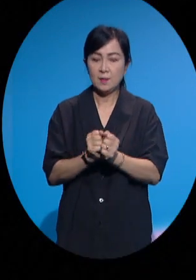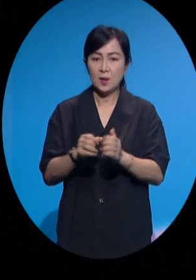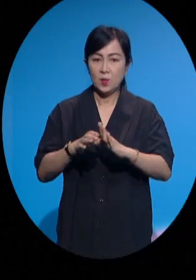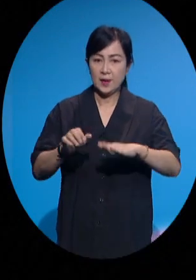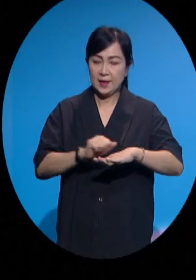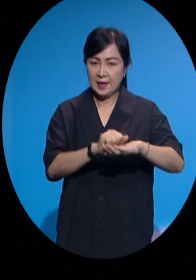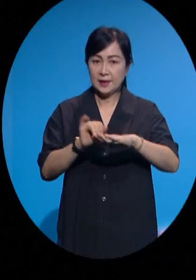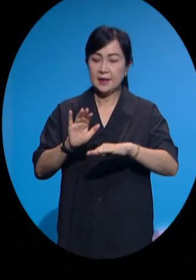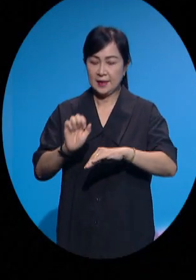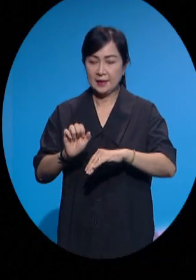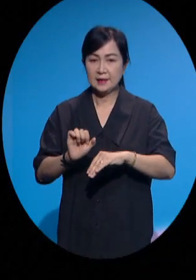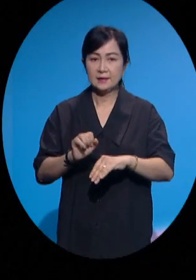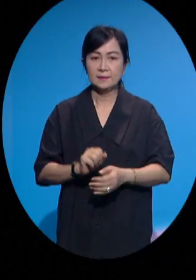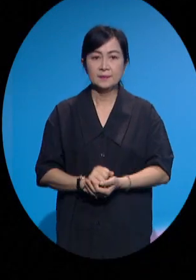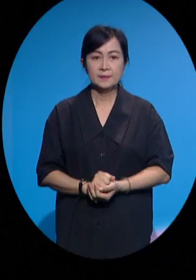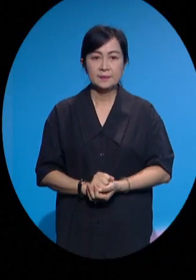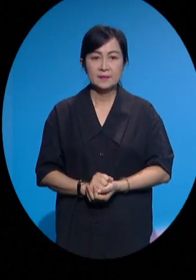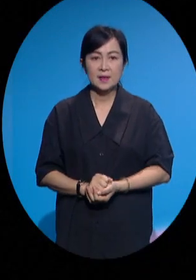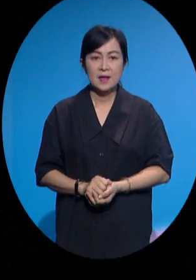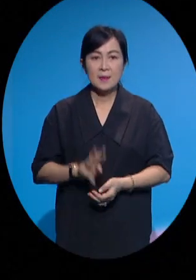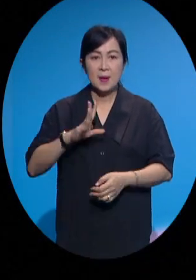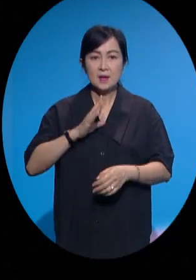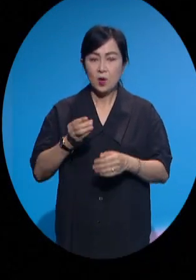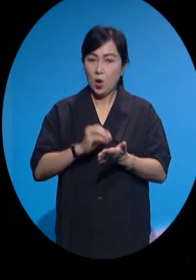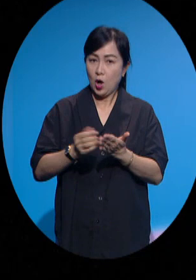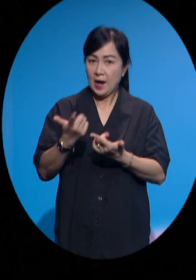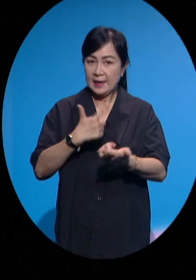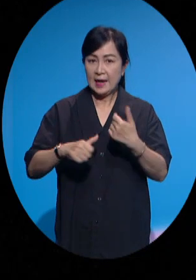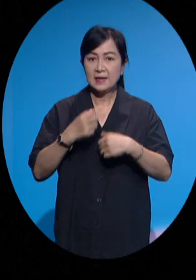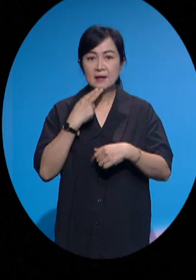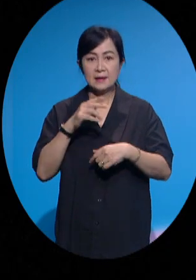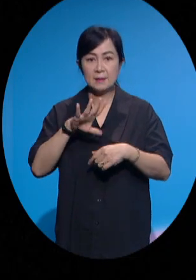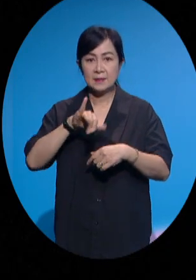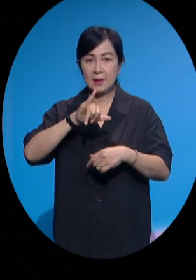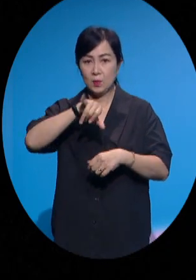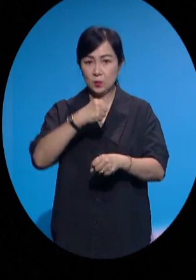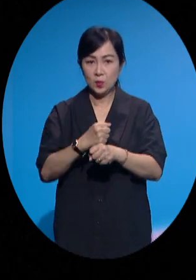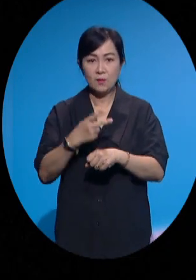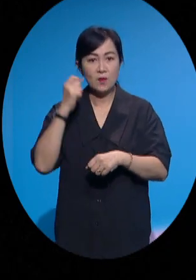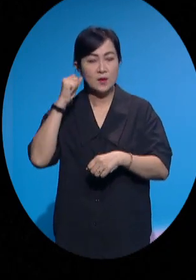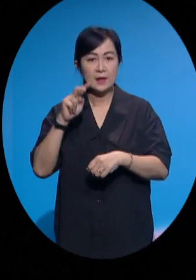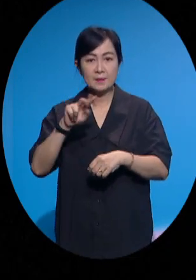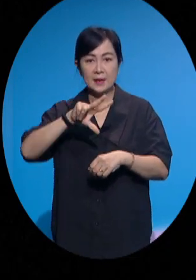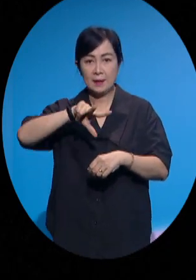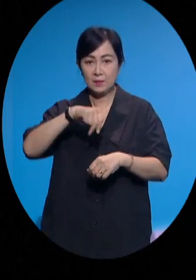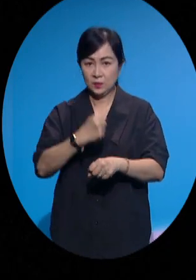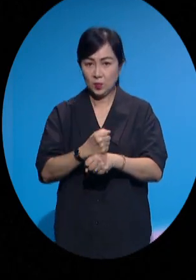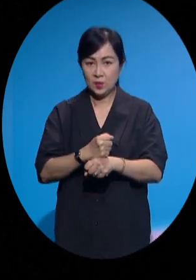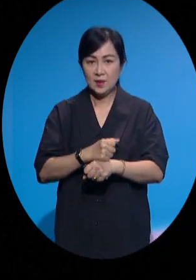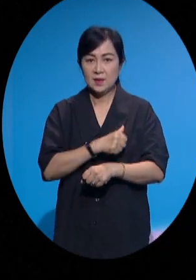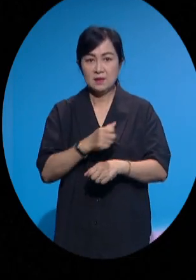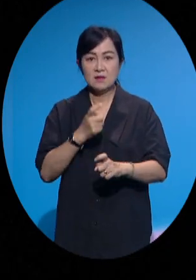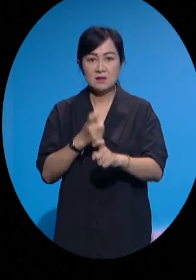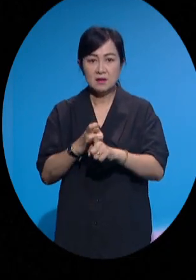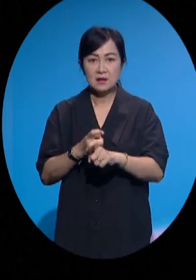quan an ninh Israel esa ba thi thể còn lại được xác định là một người đàn ông 56 tuổi một phụ nữ 28 tuổi và một công